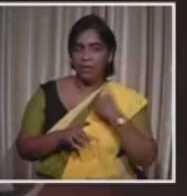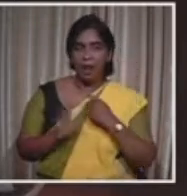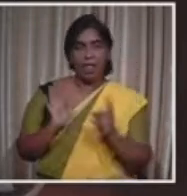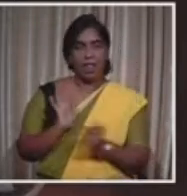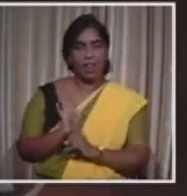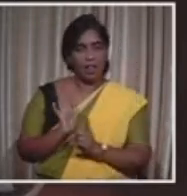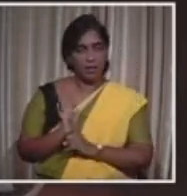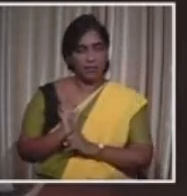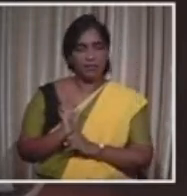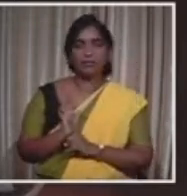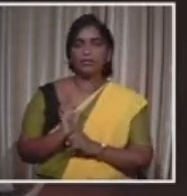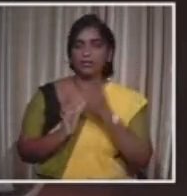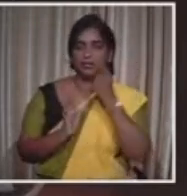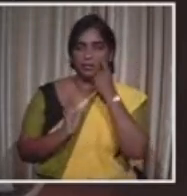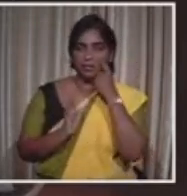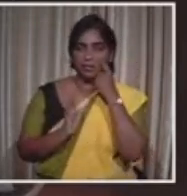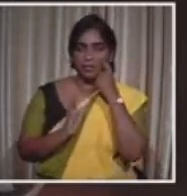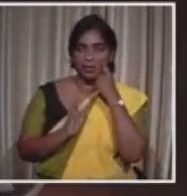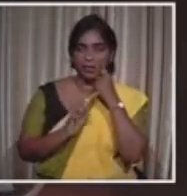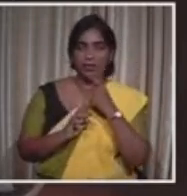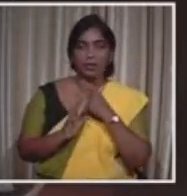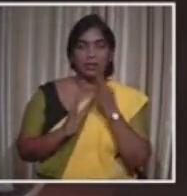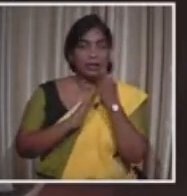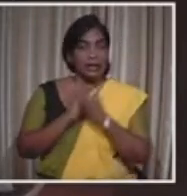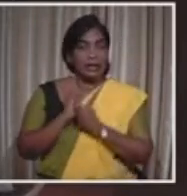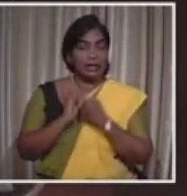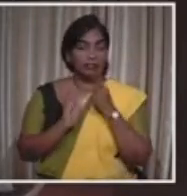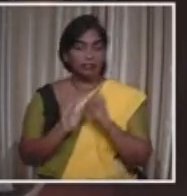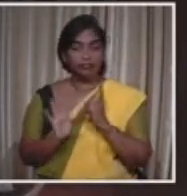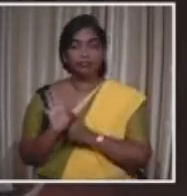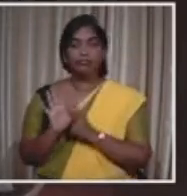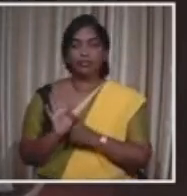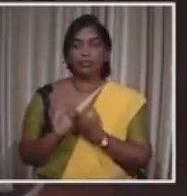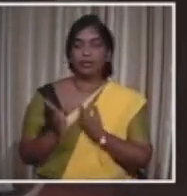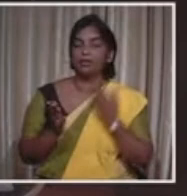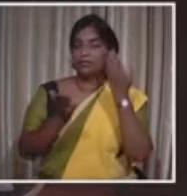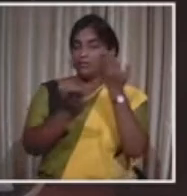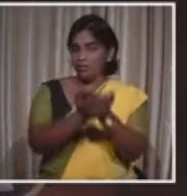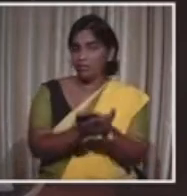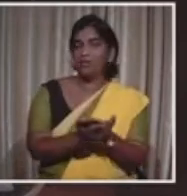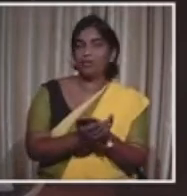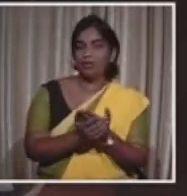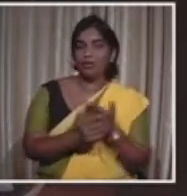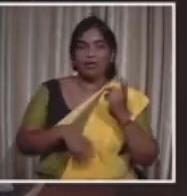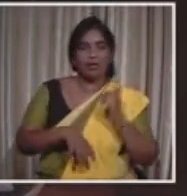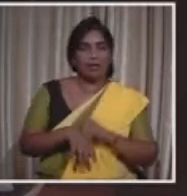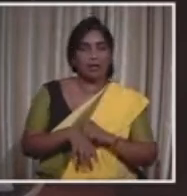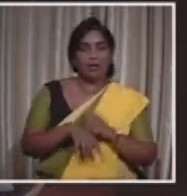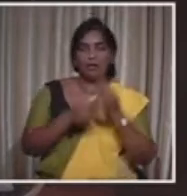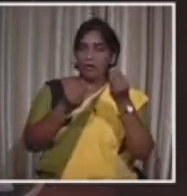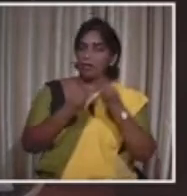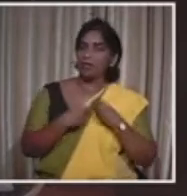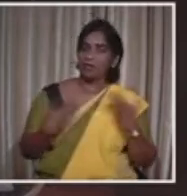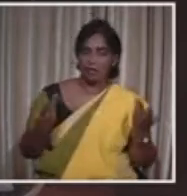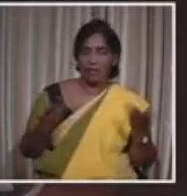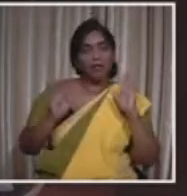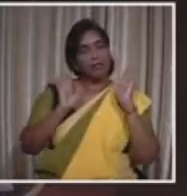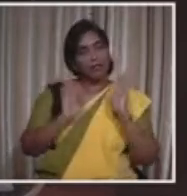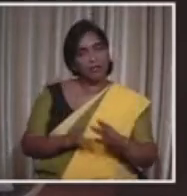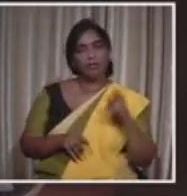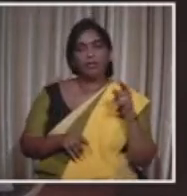මැතිතුමාටවත් ස්ථාවර නියෝග තුල මේ ඉදිරිපත් කරන්නට ඉඩ ප්‍රස්ථාව නොලැබුණා. එම